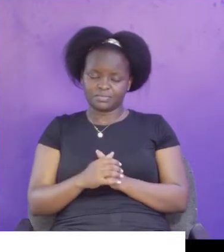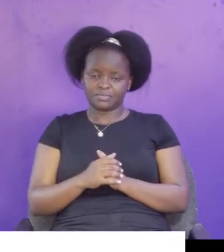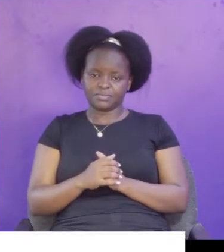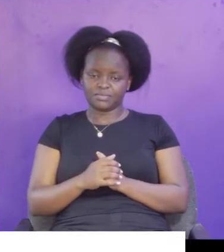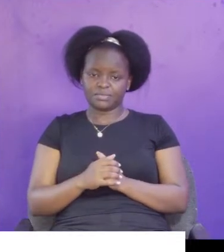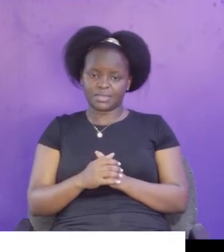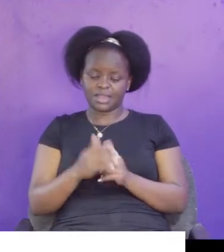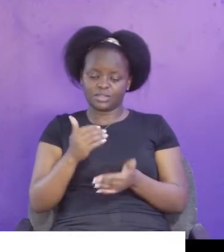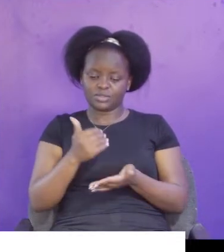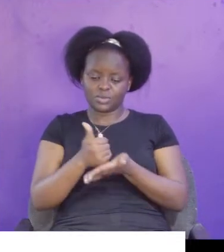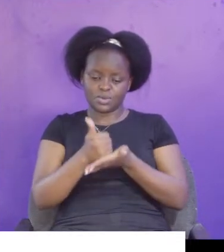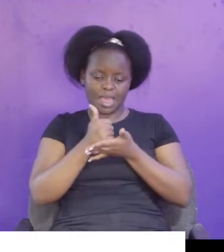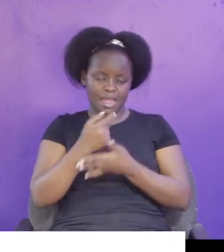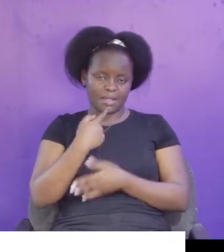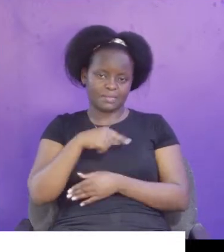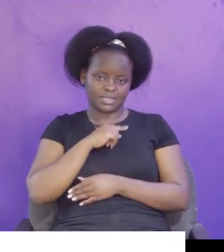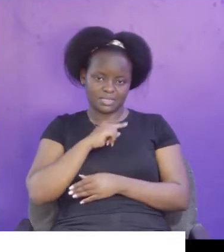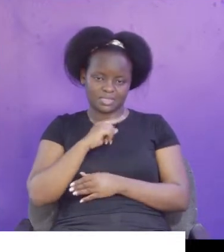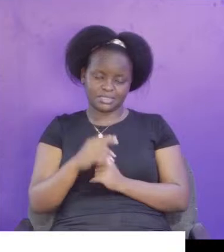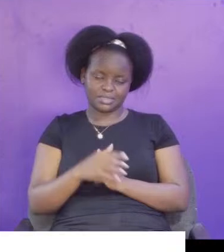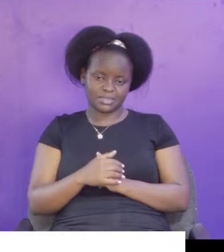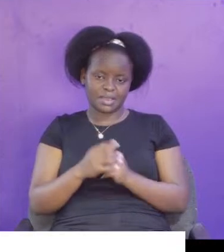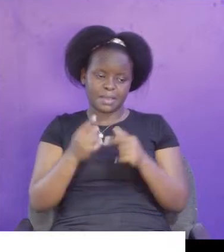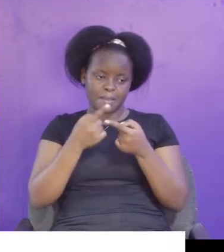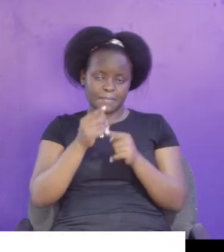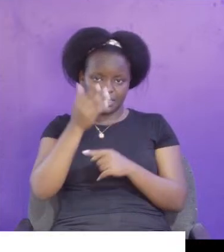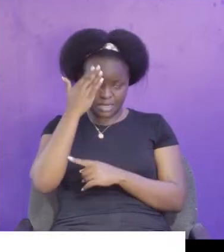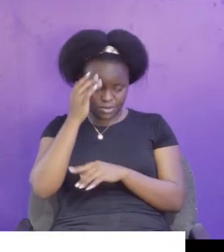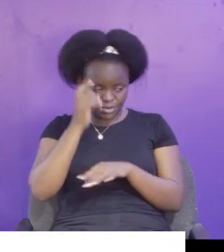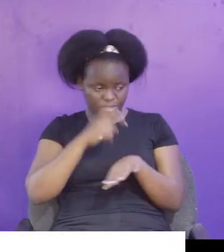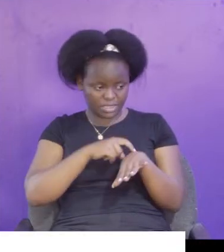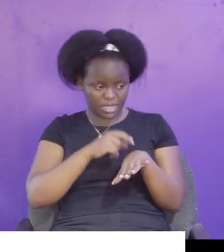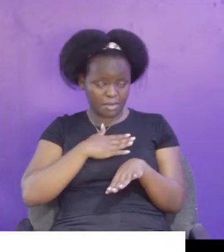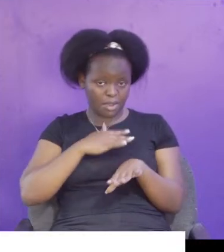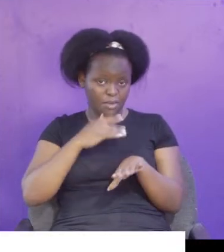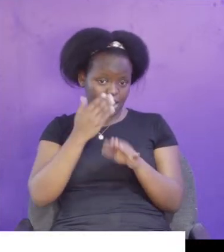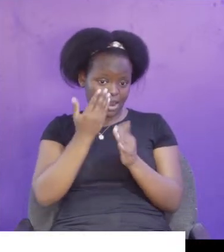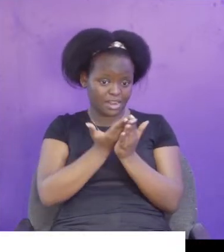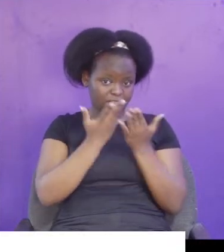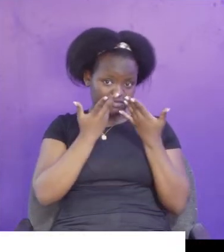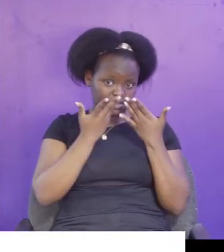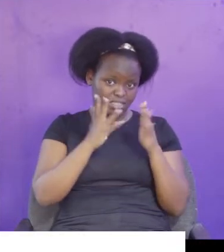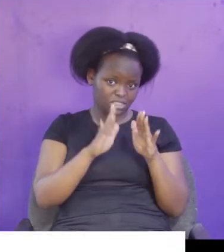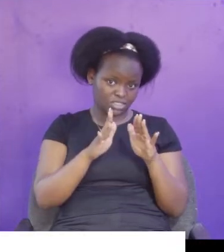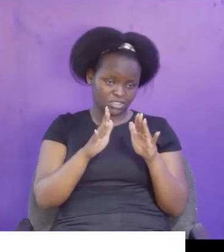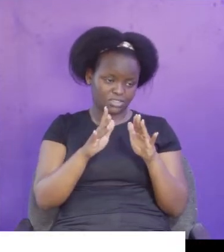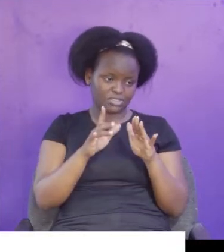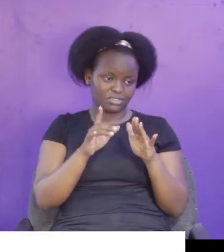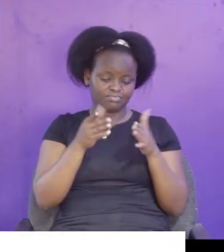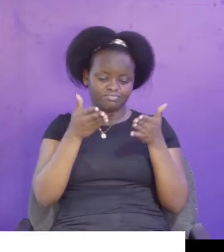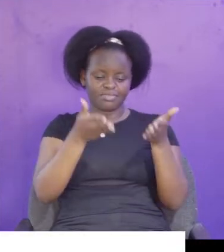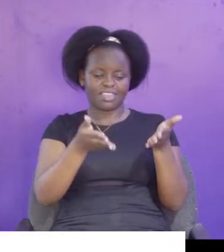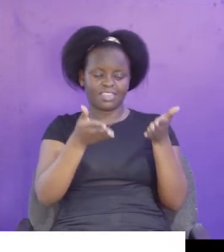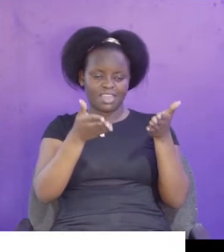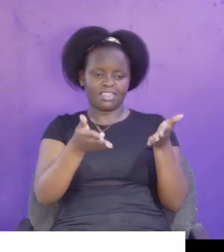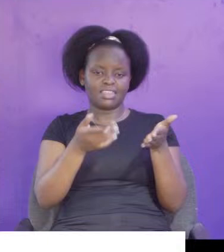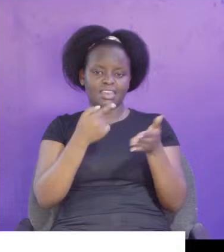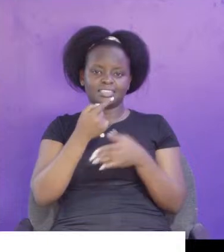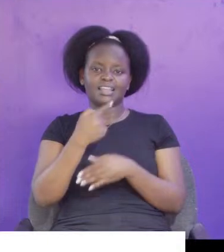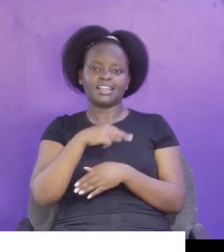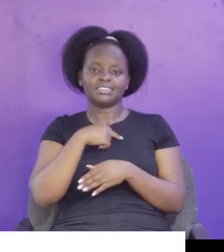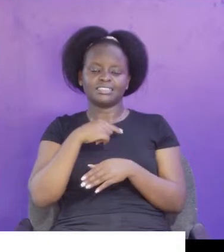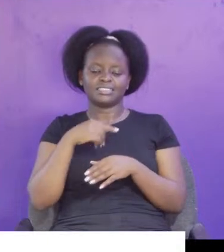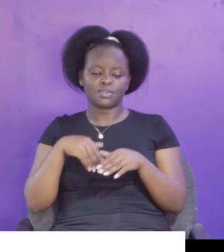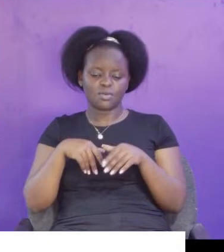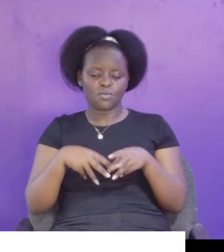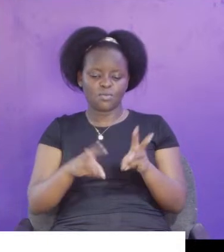atusaidie, lakini najua wakati wetu tukifika utakuwa hapo kutuambia njia ya kutembea hizo mabarabara